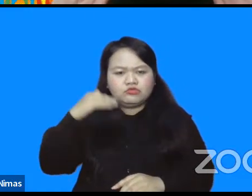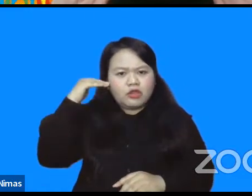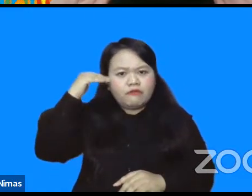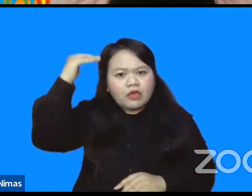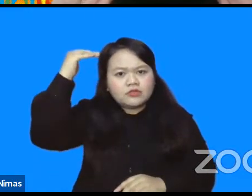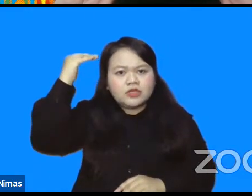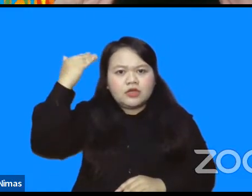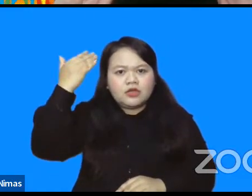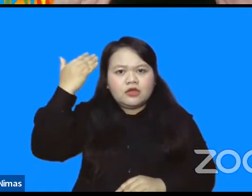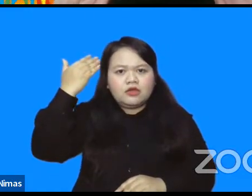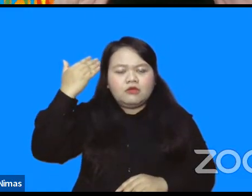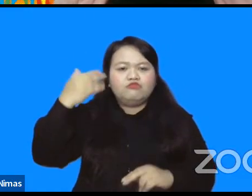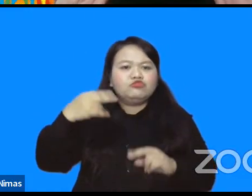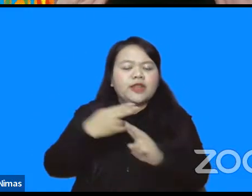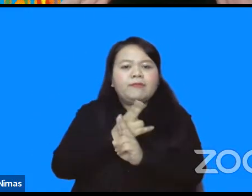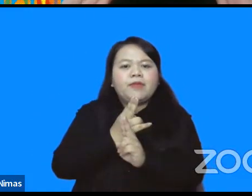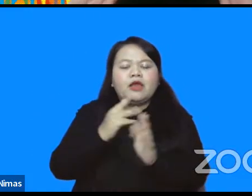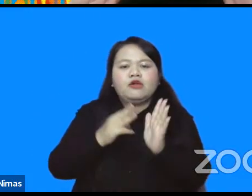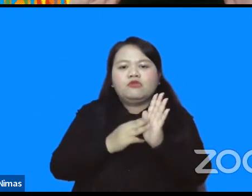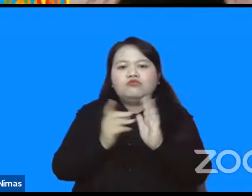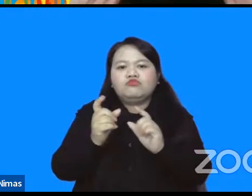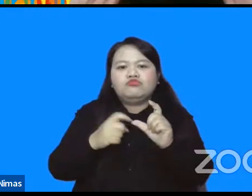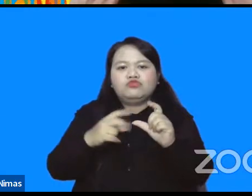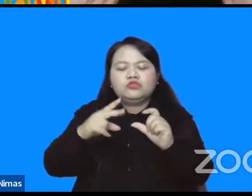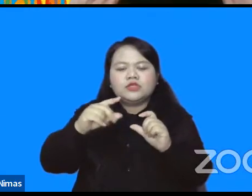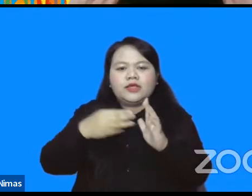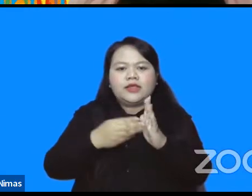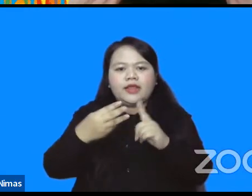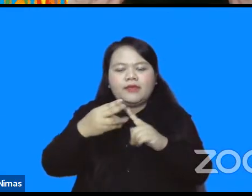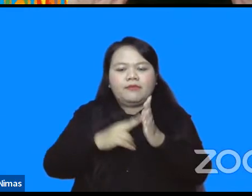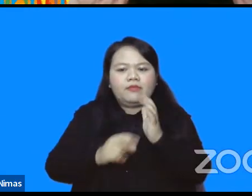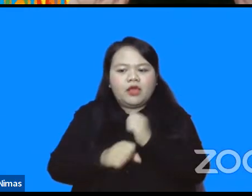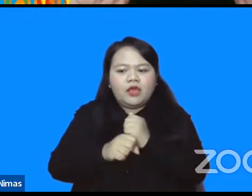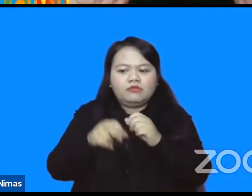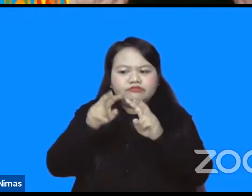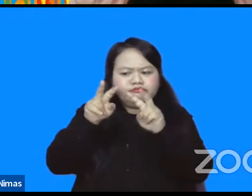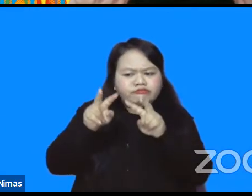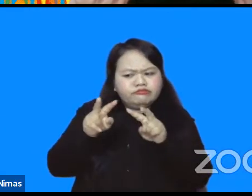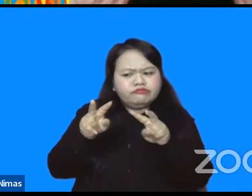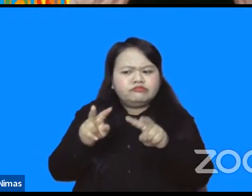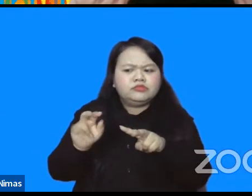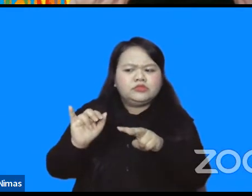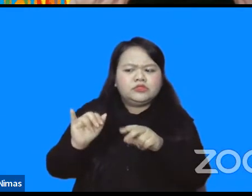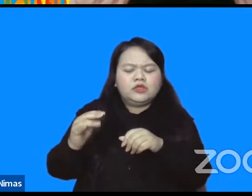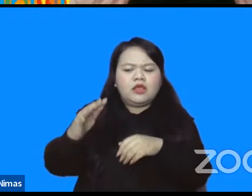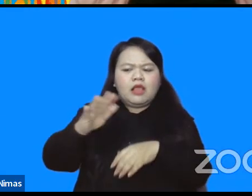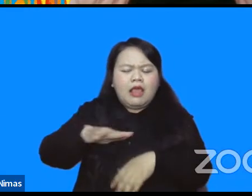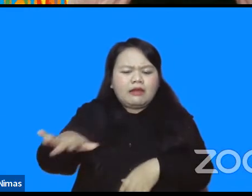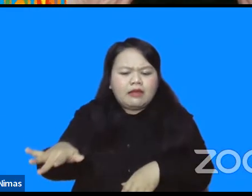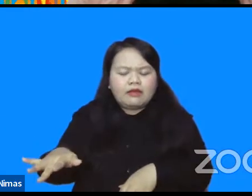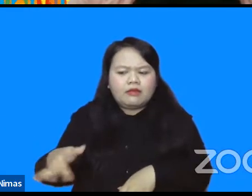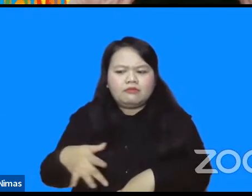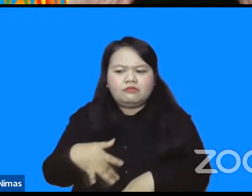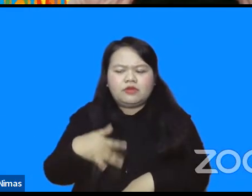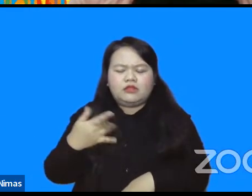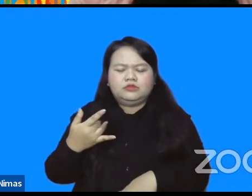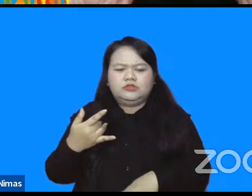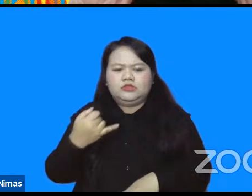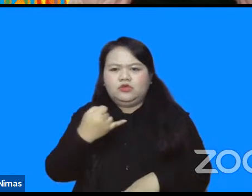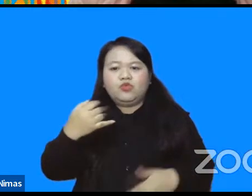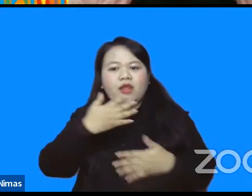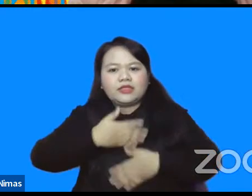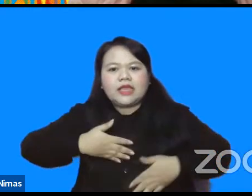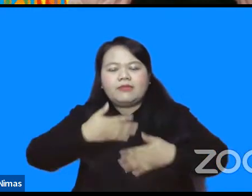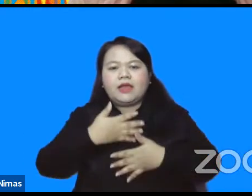dalam musrenbang gitu ya. Ada tatapan-tatapan seperti itu yang mungkin kan sebenarnya membuat anak-anak merasa kurang nyaman gitu ya.